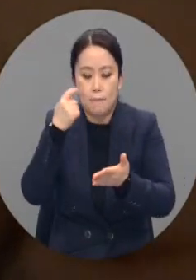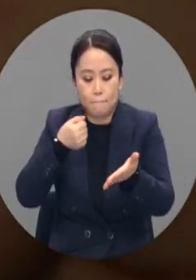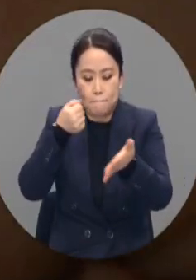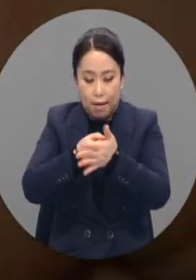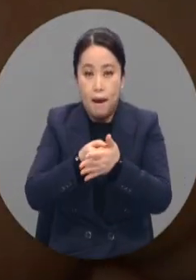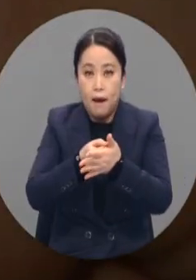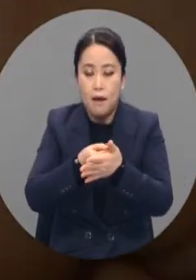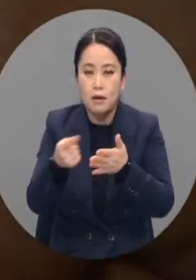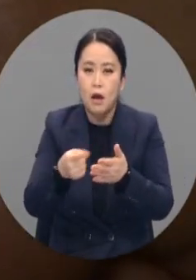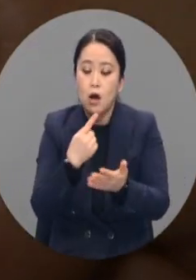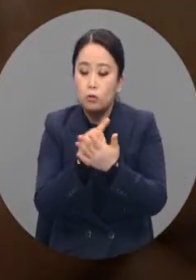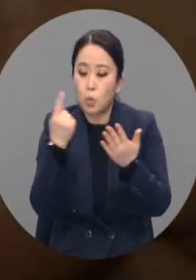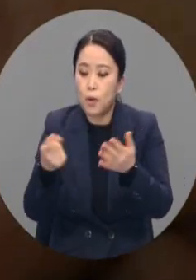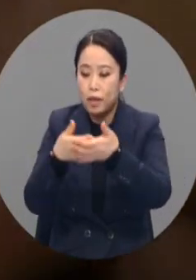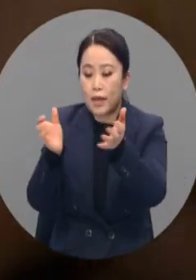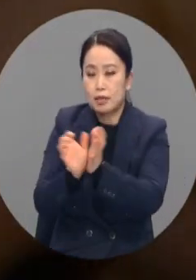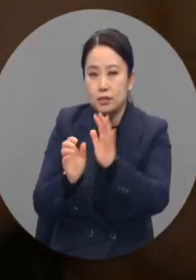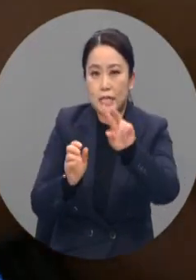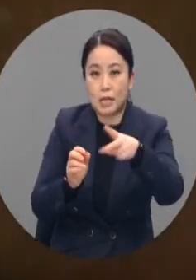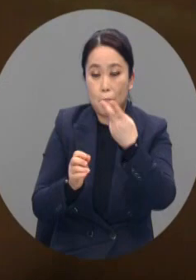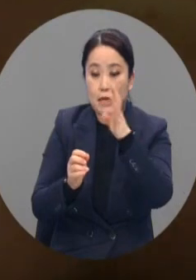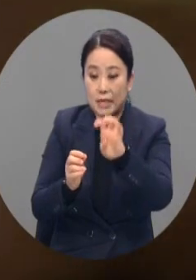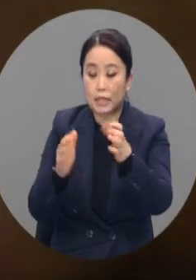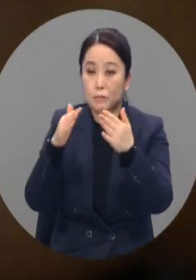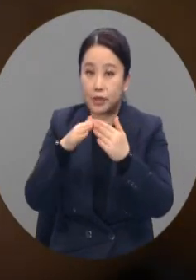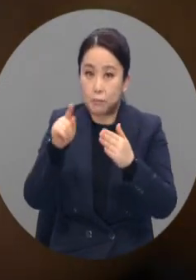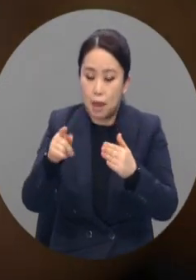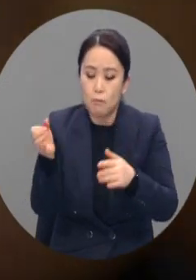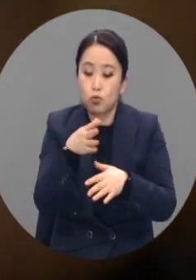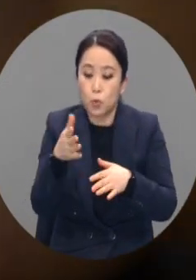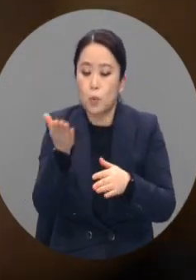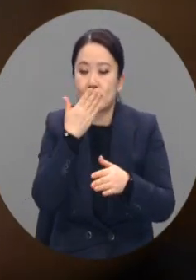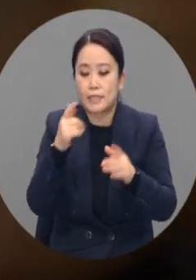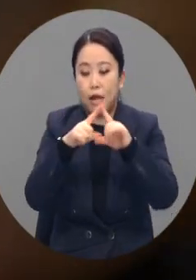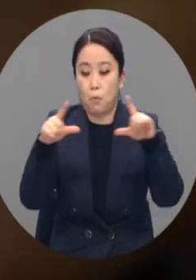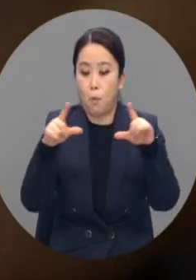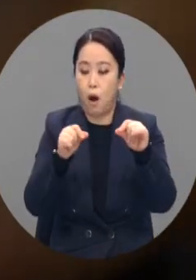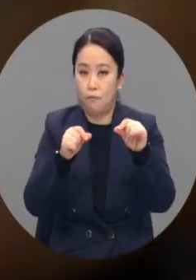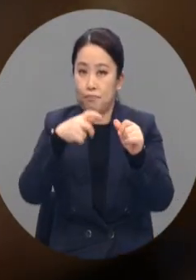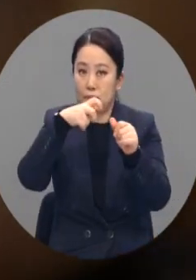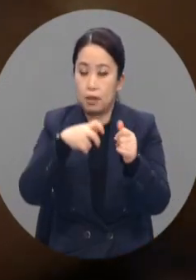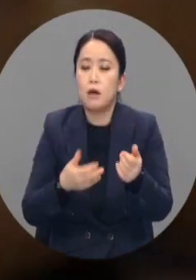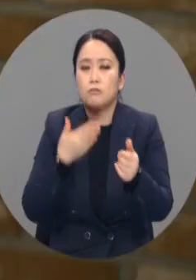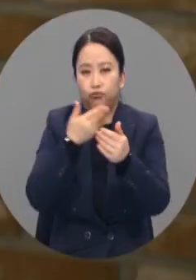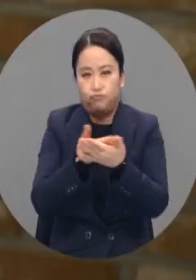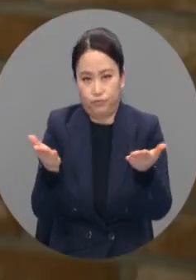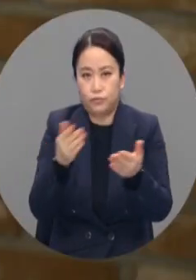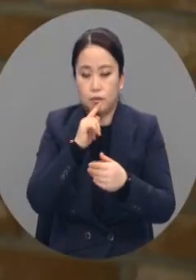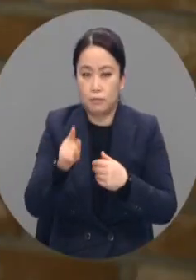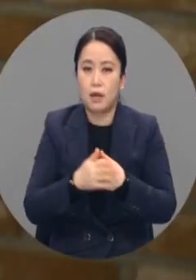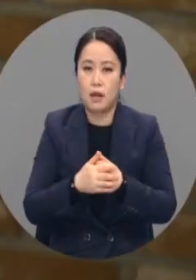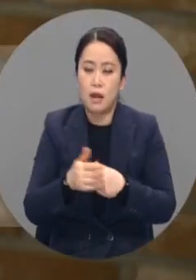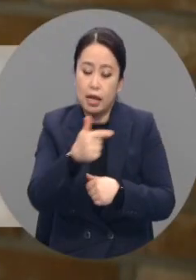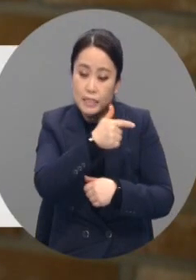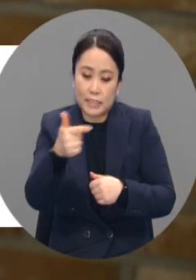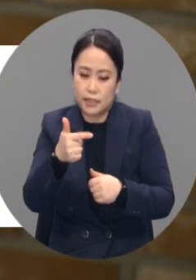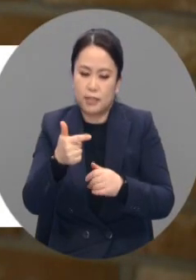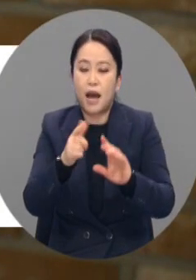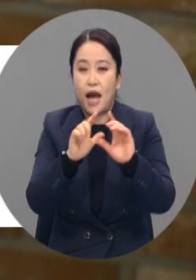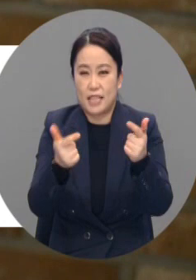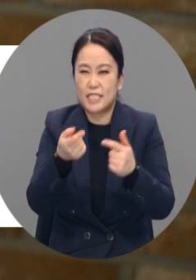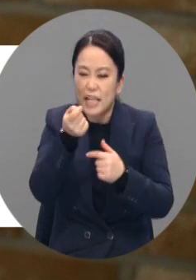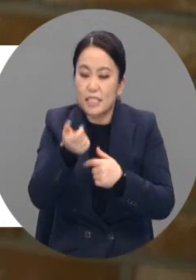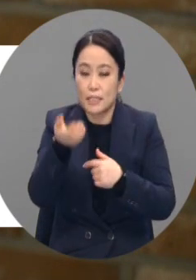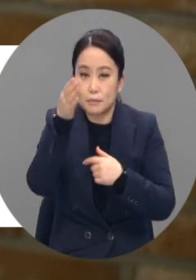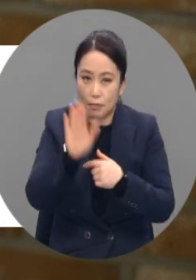소외계층 240가구에 무료 식사권을 제공하기로 했습니다. 너무 큰 걸 해드리는 건 아니지만 그래도 뭐